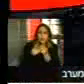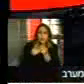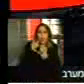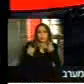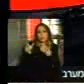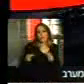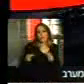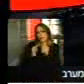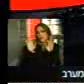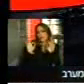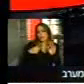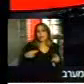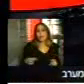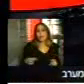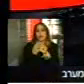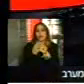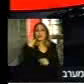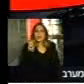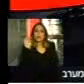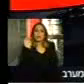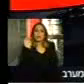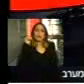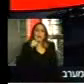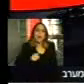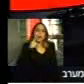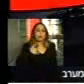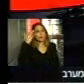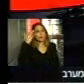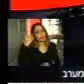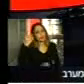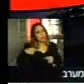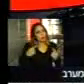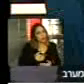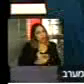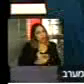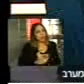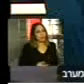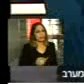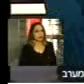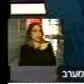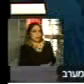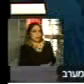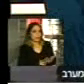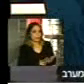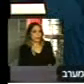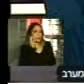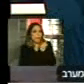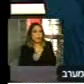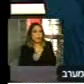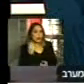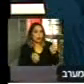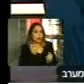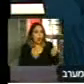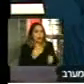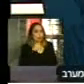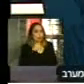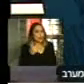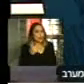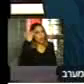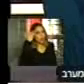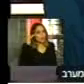20 סעודים ביום, אני מכיר את התרבות שלהם, ובזכות זה שאני מכיר אותם, אני התאהבתי בהם. אז הוא אומר, צידוק לזה שלנשים אסור לנהוג. אתם פשוט צריכים להכיר סעודים